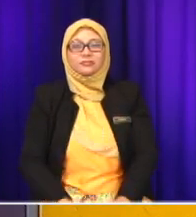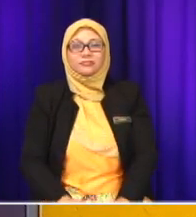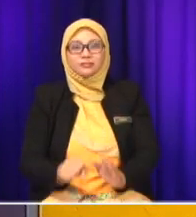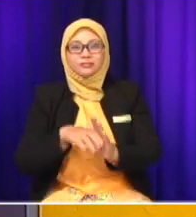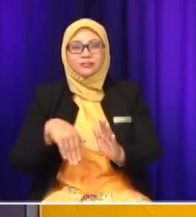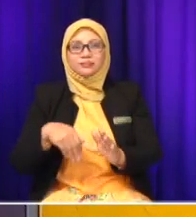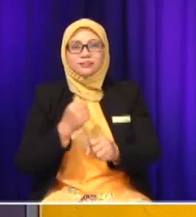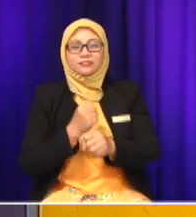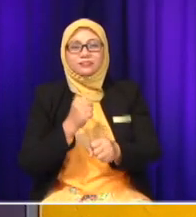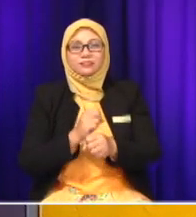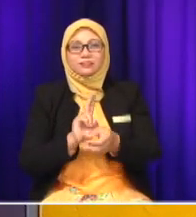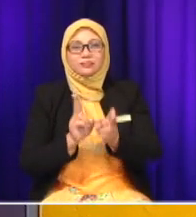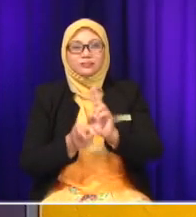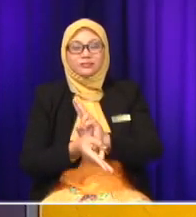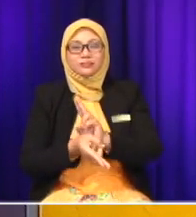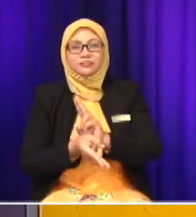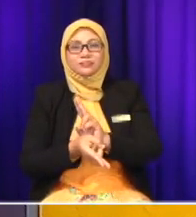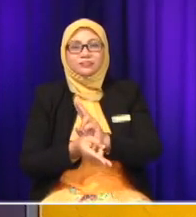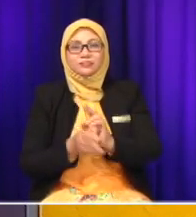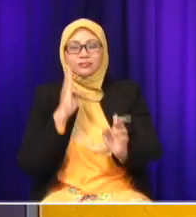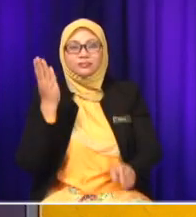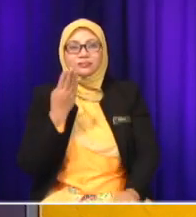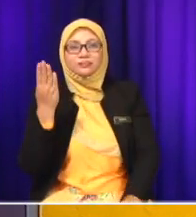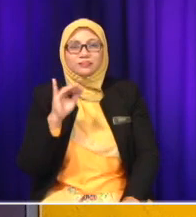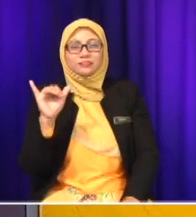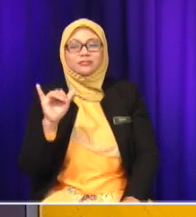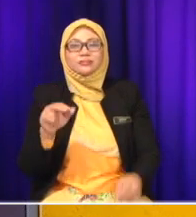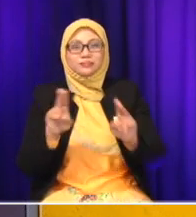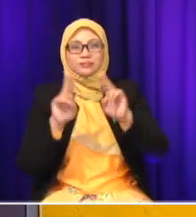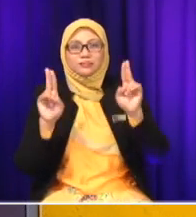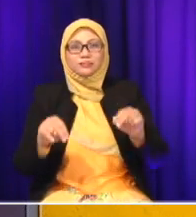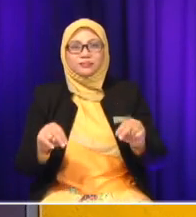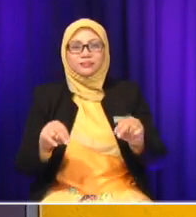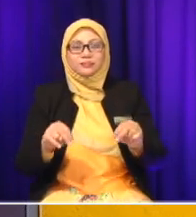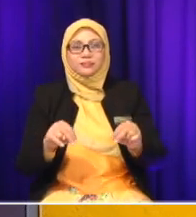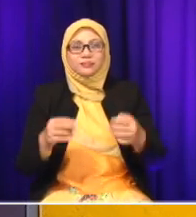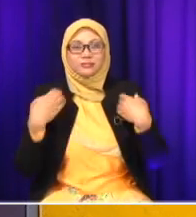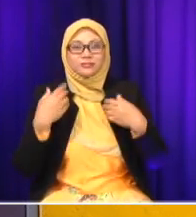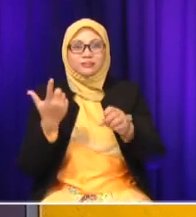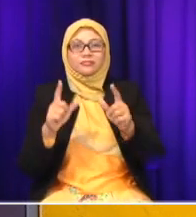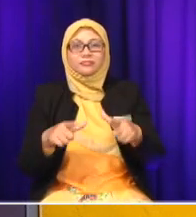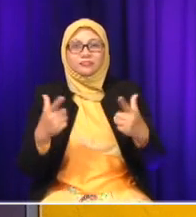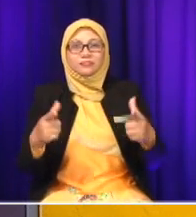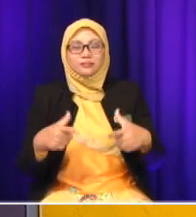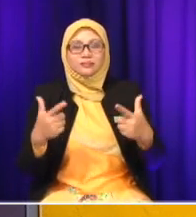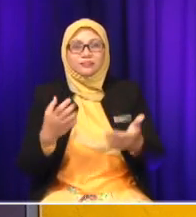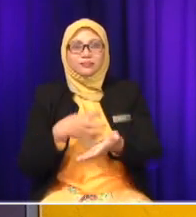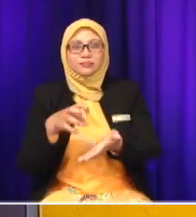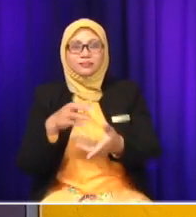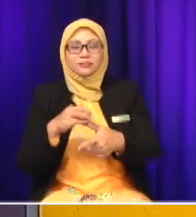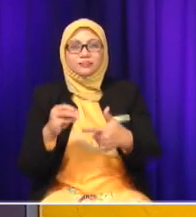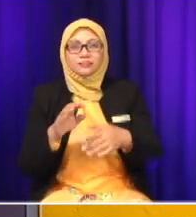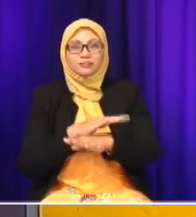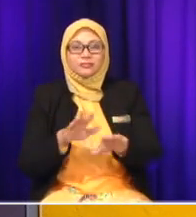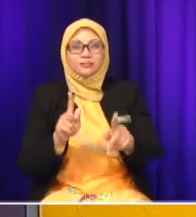merombak Biasanya kita nak uji kita punya bahagian atasinya tu sama ada berlaku kerosakan ataupun tidak kalau selepas kerja merombak kita